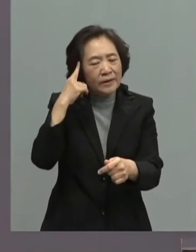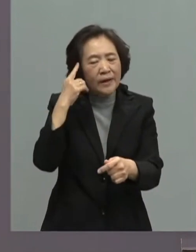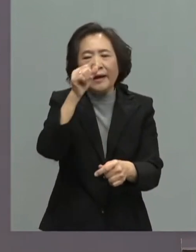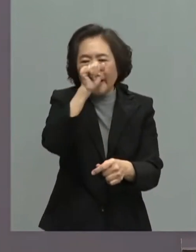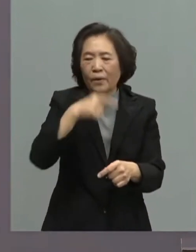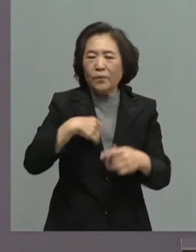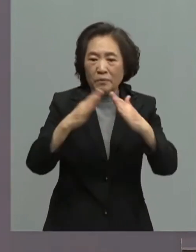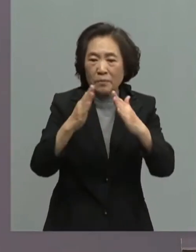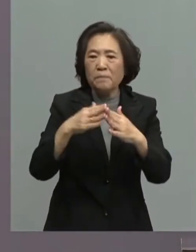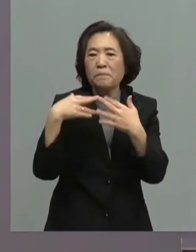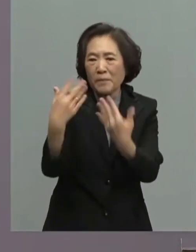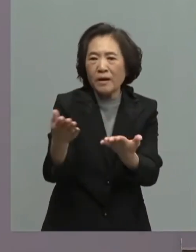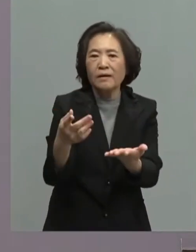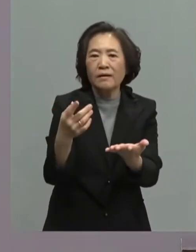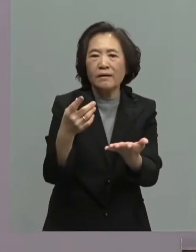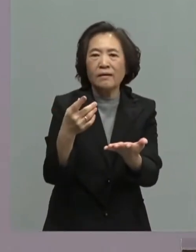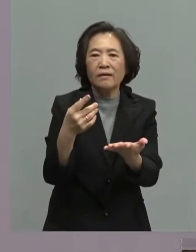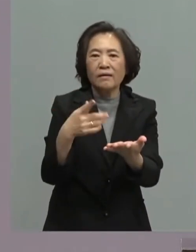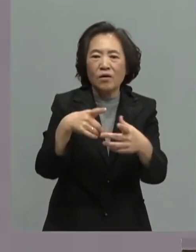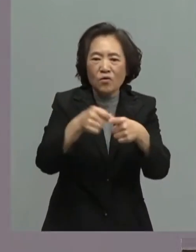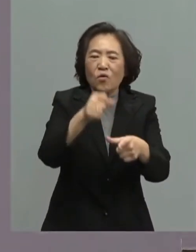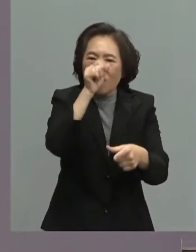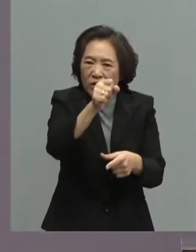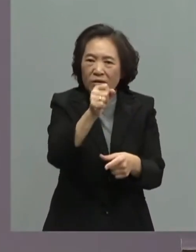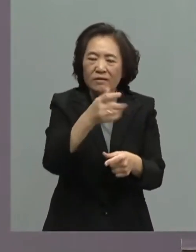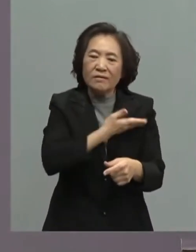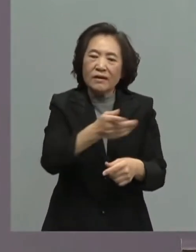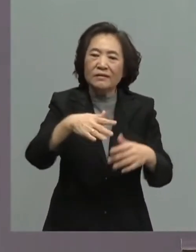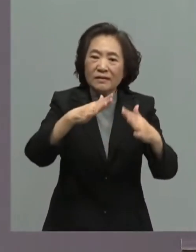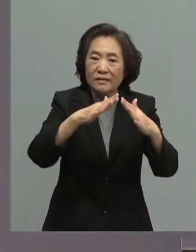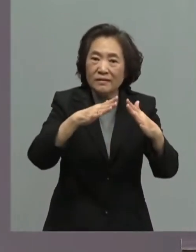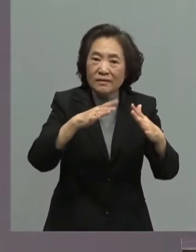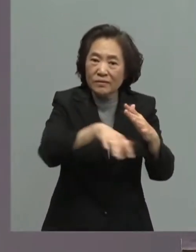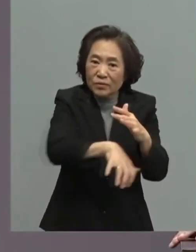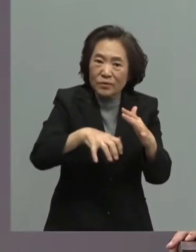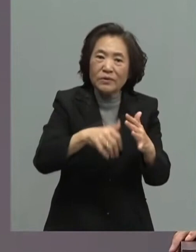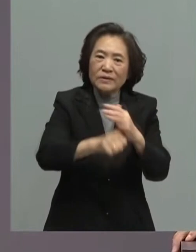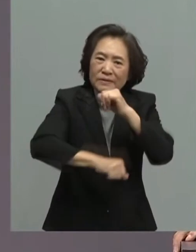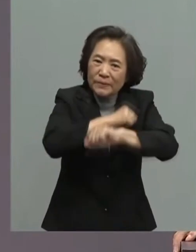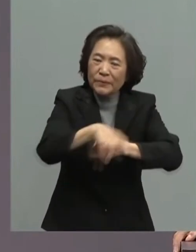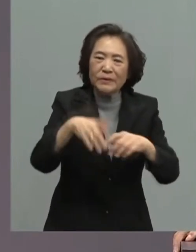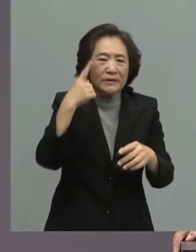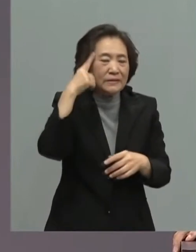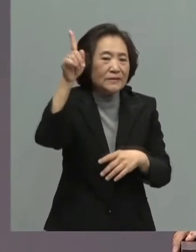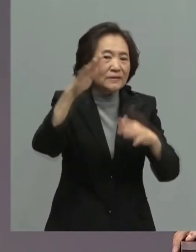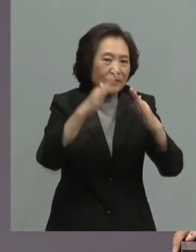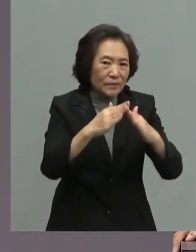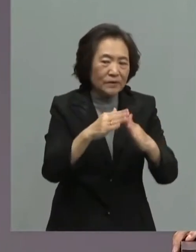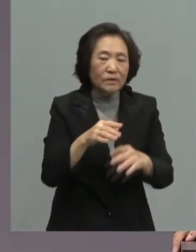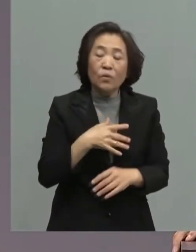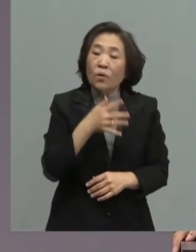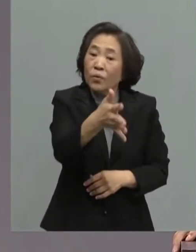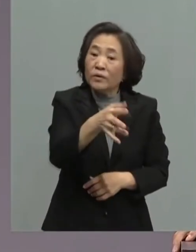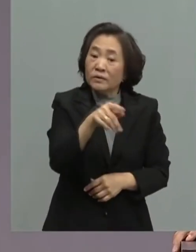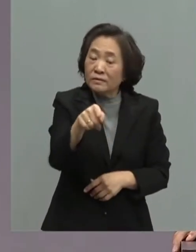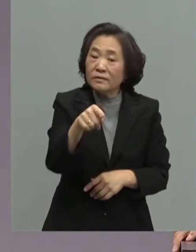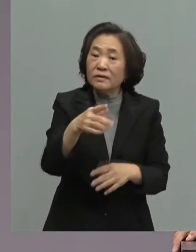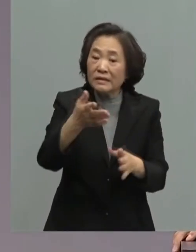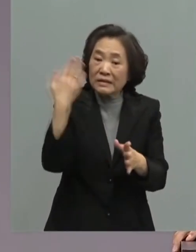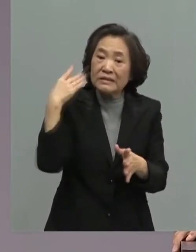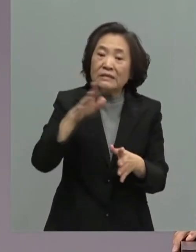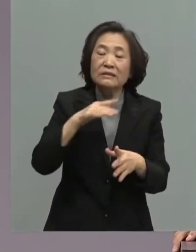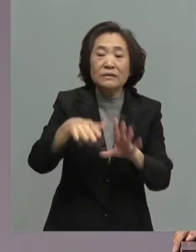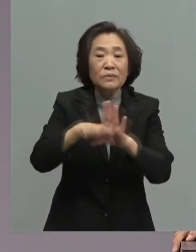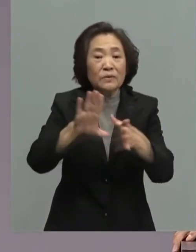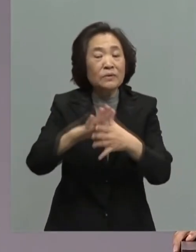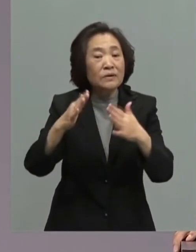交付公益信托，优先作为矿工生活纪念馆。侯市长，你的大群馆现在的